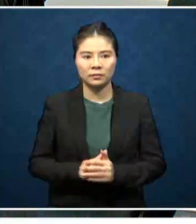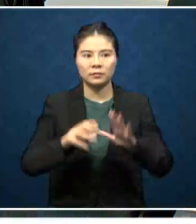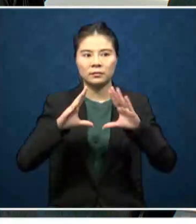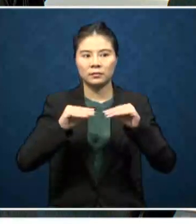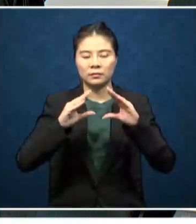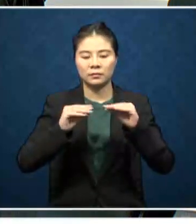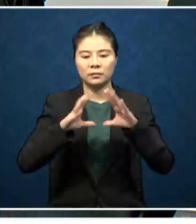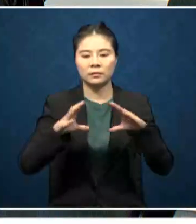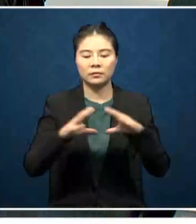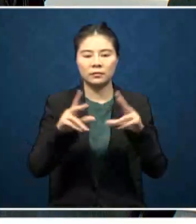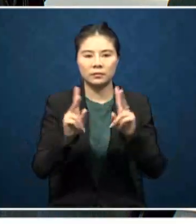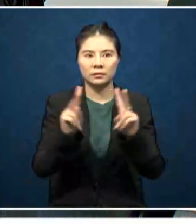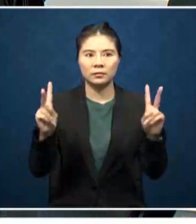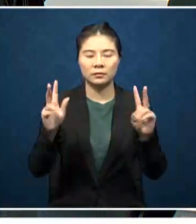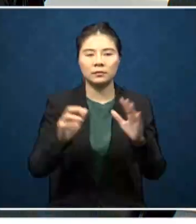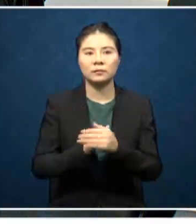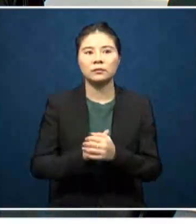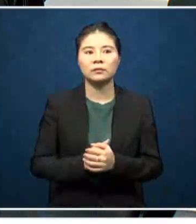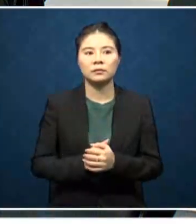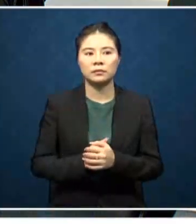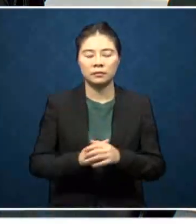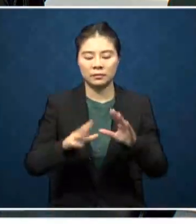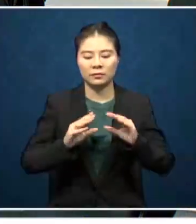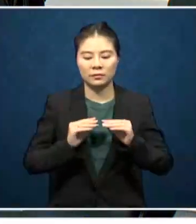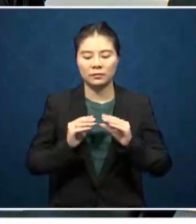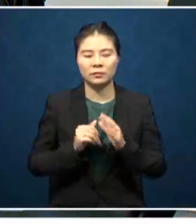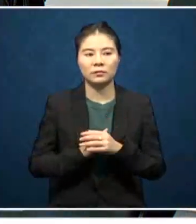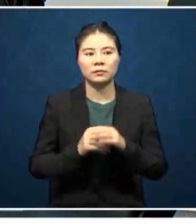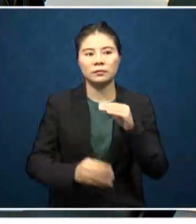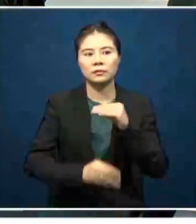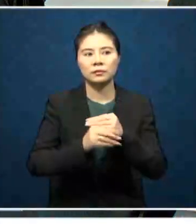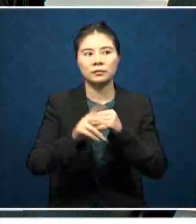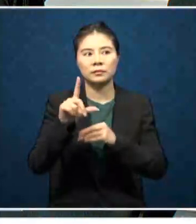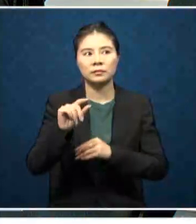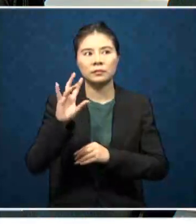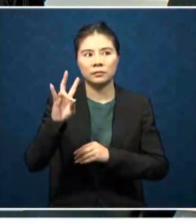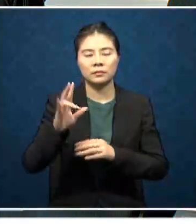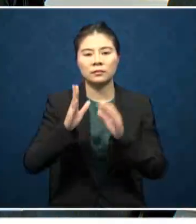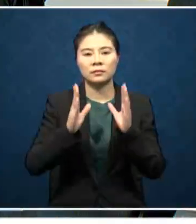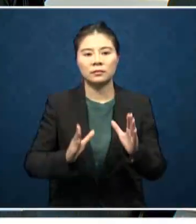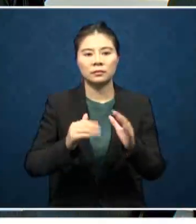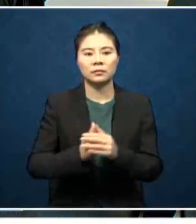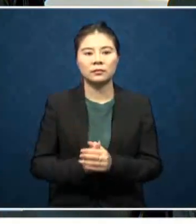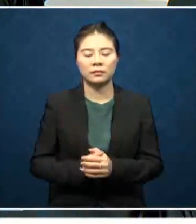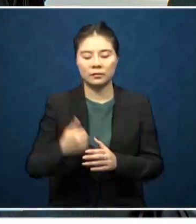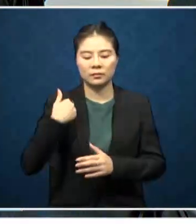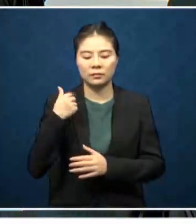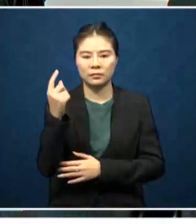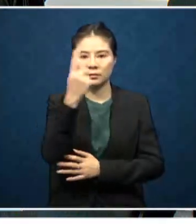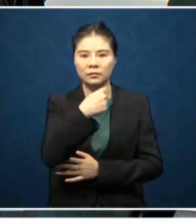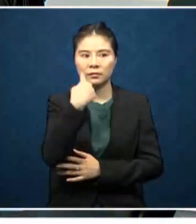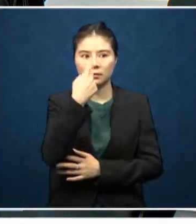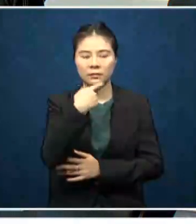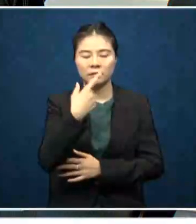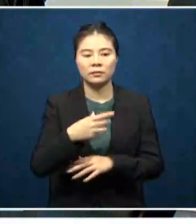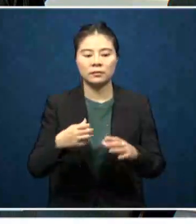กรรมาธิการวิปนะครับได้เห็นชอบให้เพิ่มเป็น 27คนนะครับอ่าแล้วก็ประกอบด้วย 2อนุ